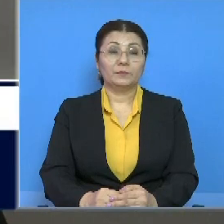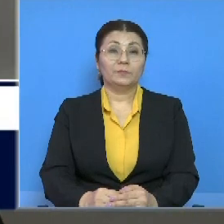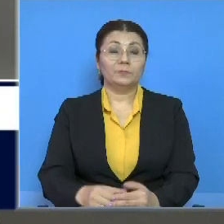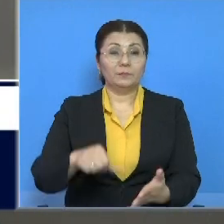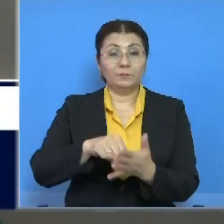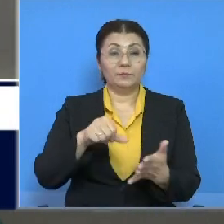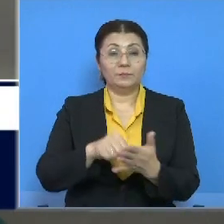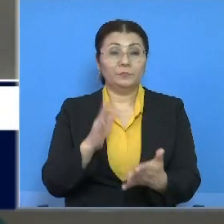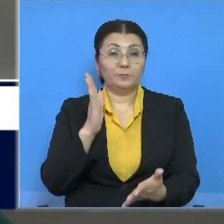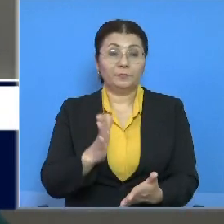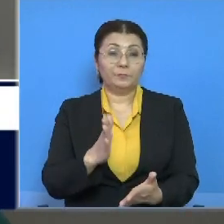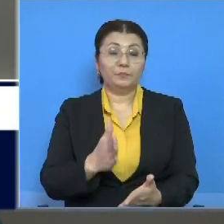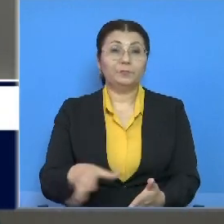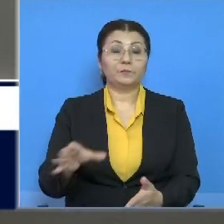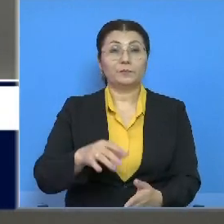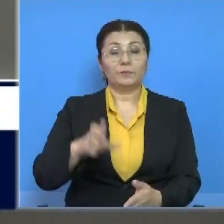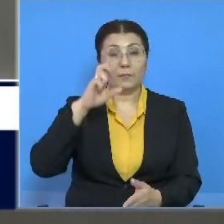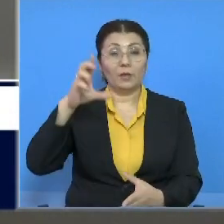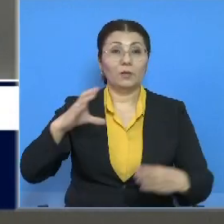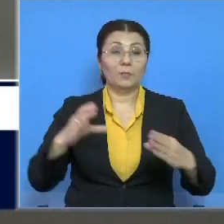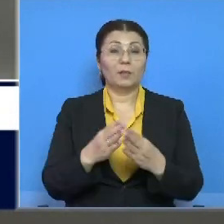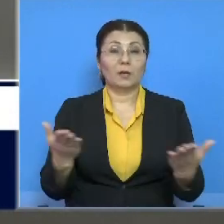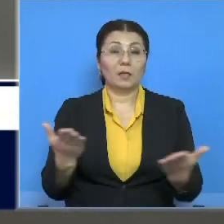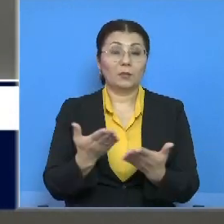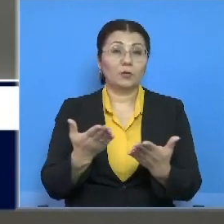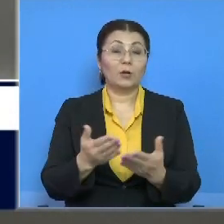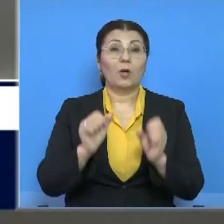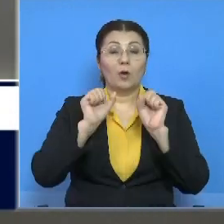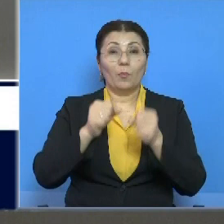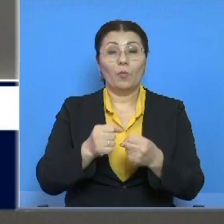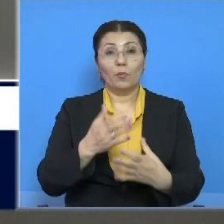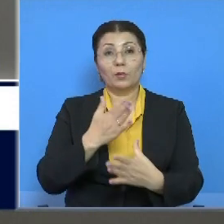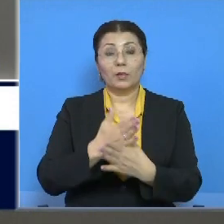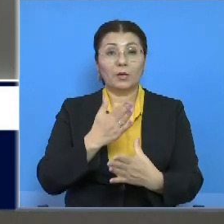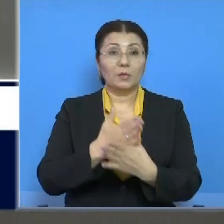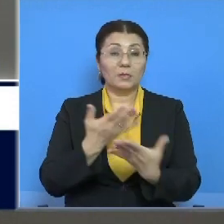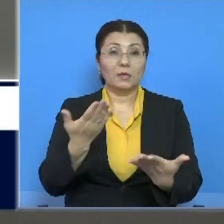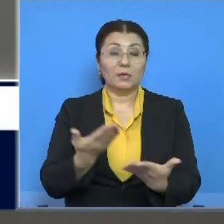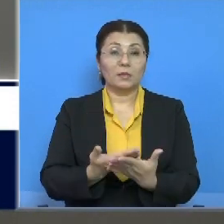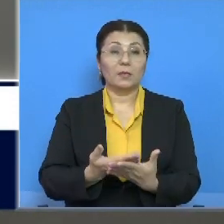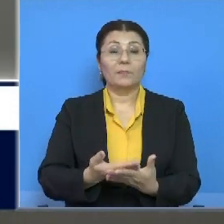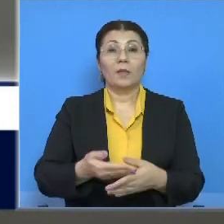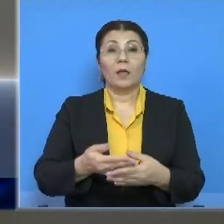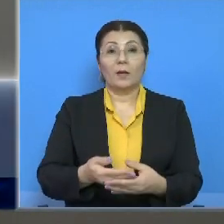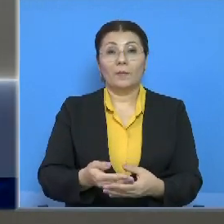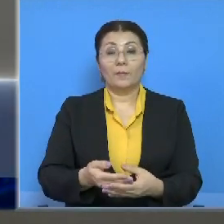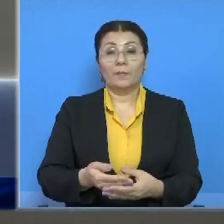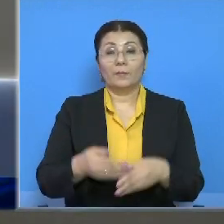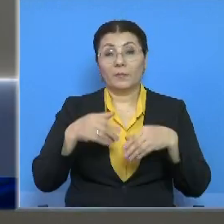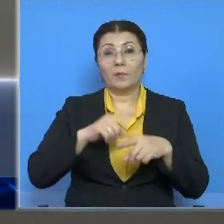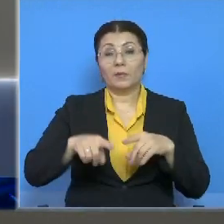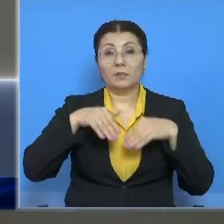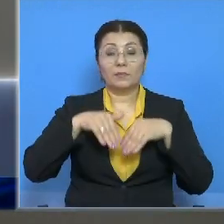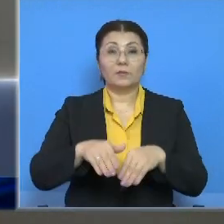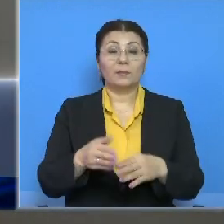госорганы, которые имеют отношение, которые могут оказать содействие в быстром решении. В основном это